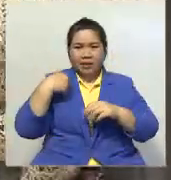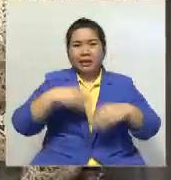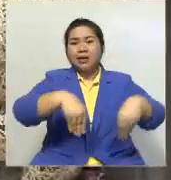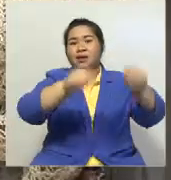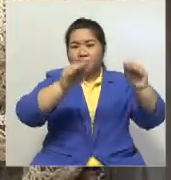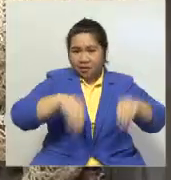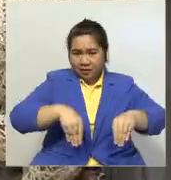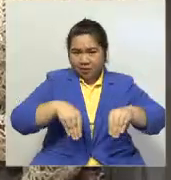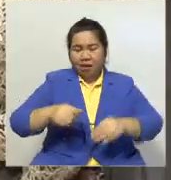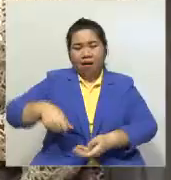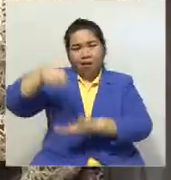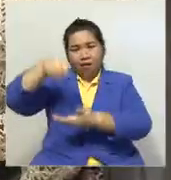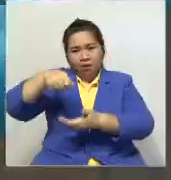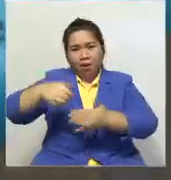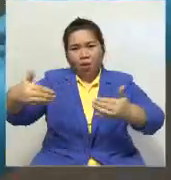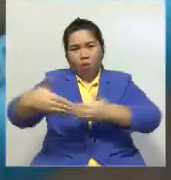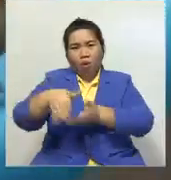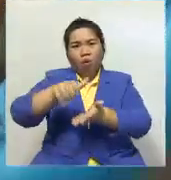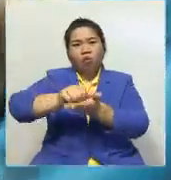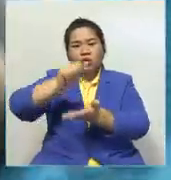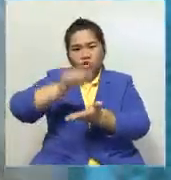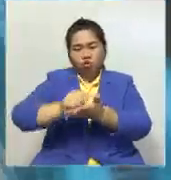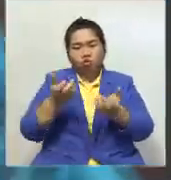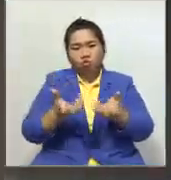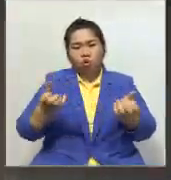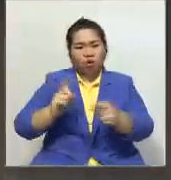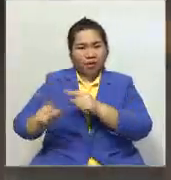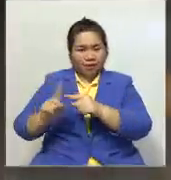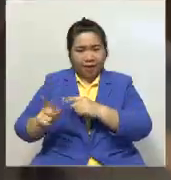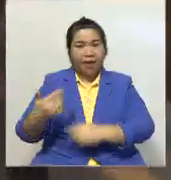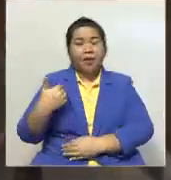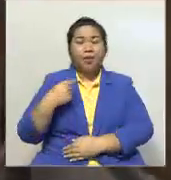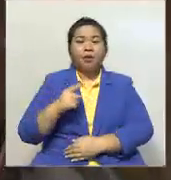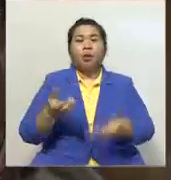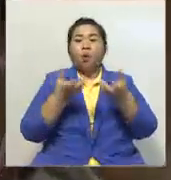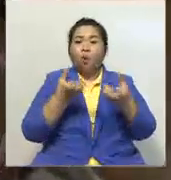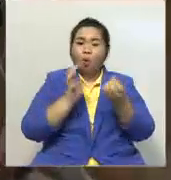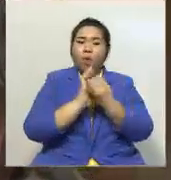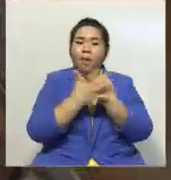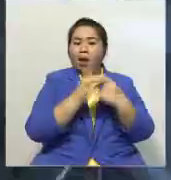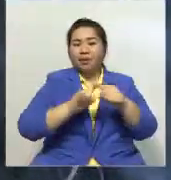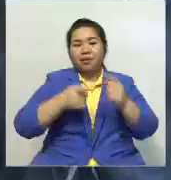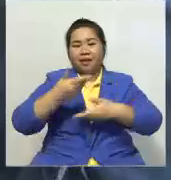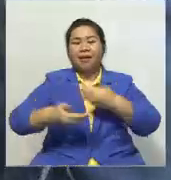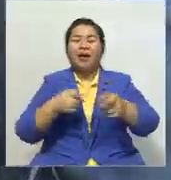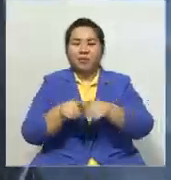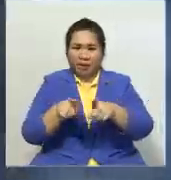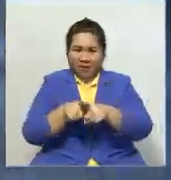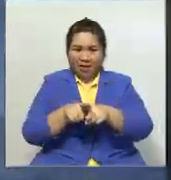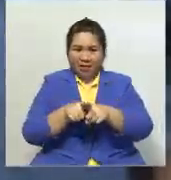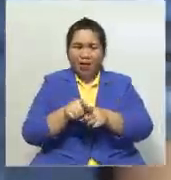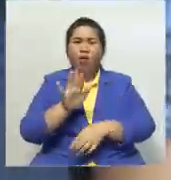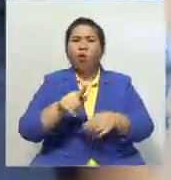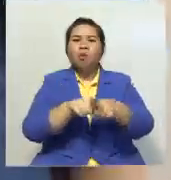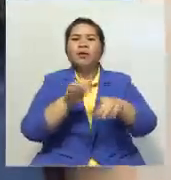ากล่องกระดาษทิชชู่และของที่ระลึกค่ะนอกจากนี้ก็ยังมีการนำผลผลิตทางการเกษตรของชาวบ้านมาวางจำหน่ายเป็นผักผลไม้อิน